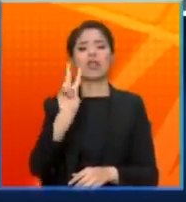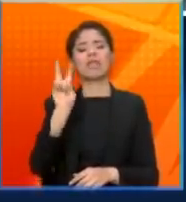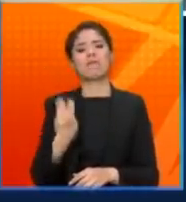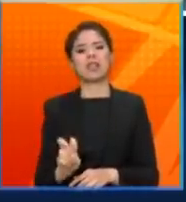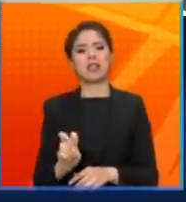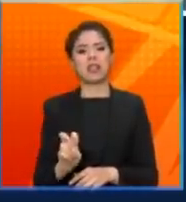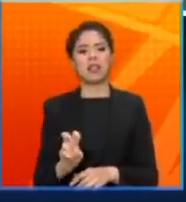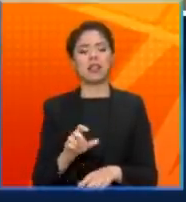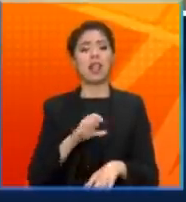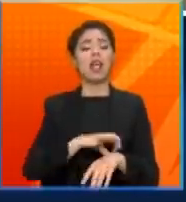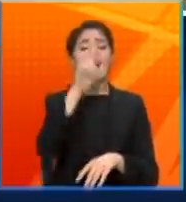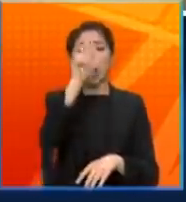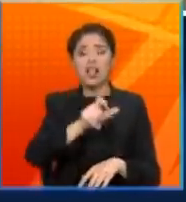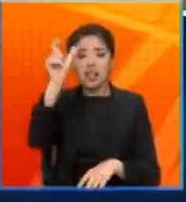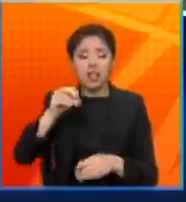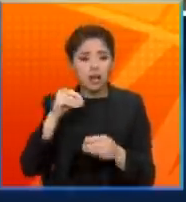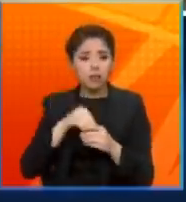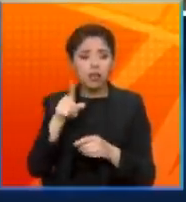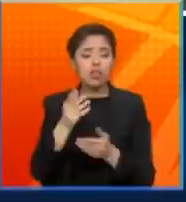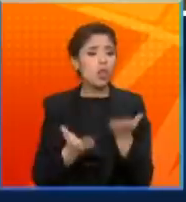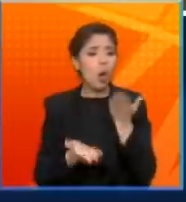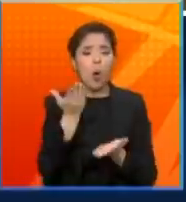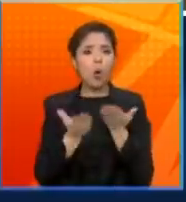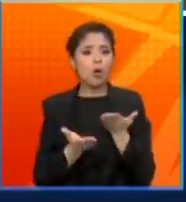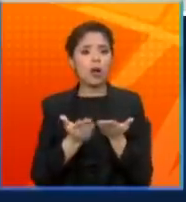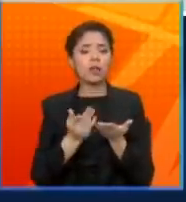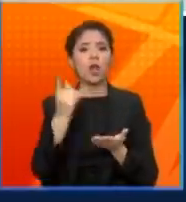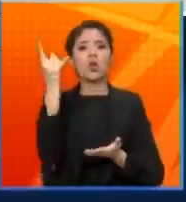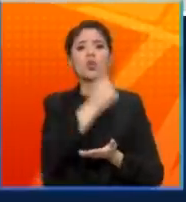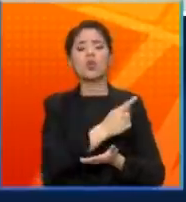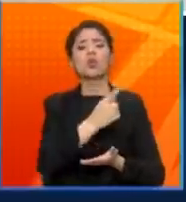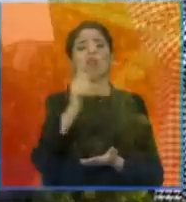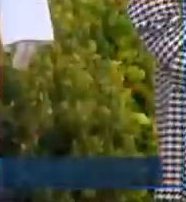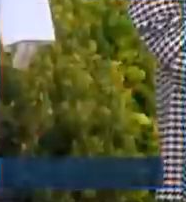7.428. Vakalarımız içindeki oranı %6,5'a yakın.